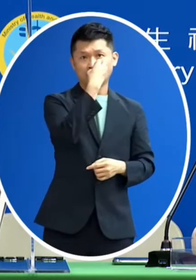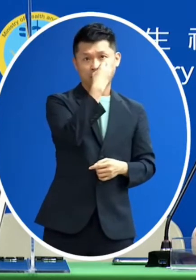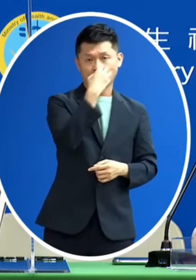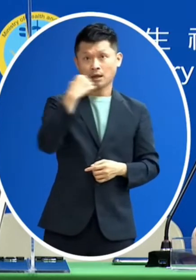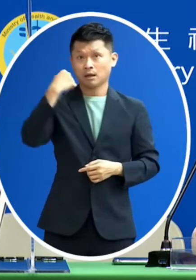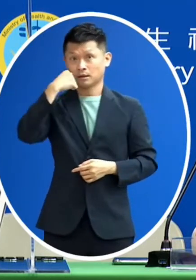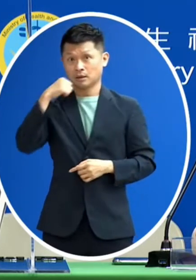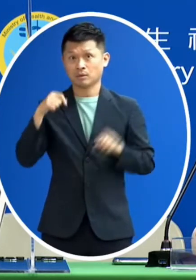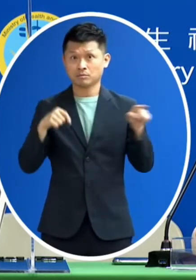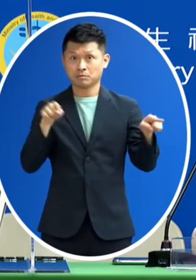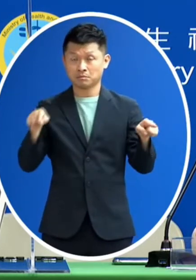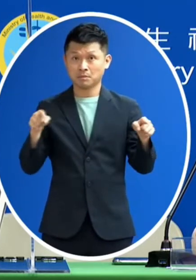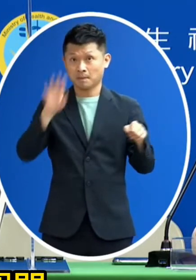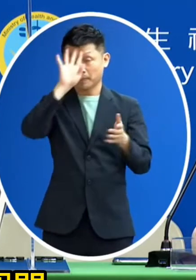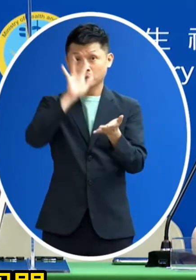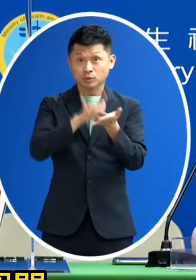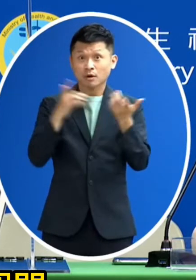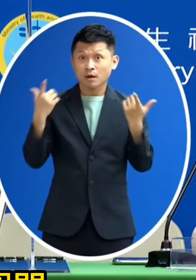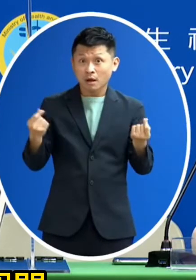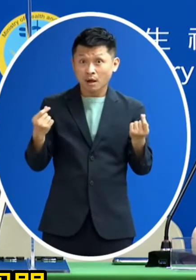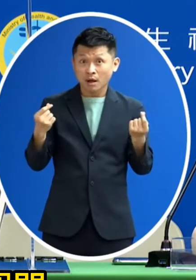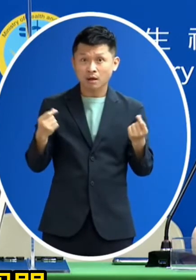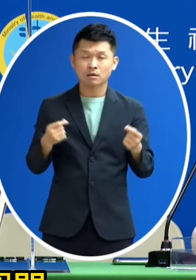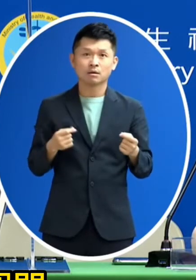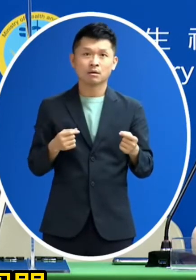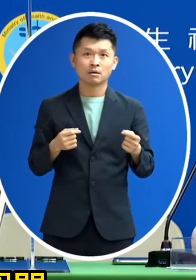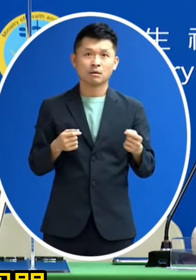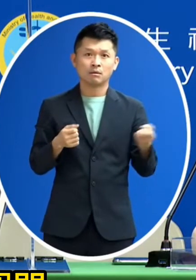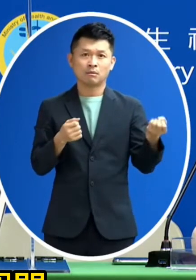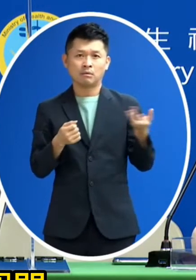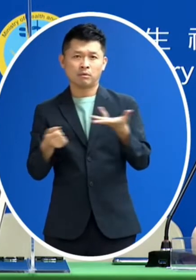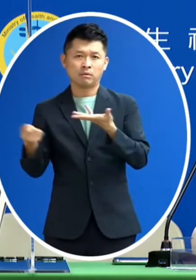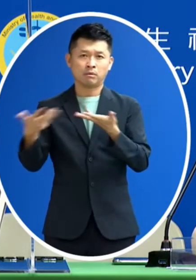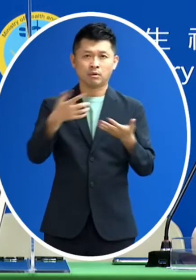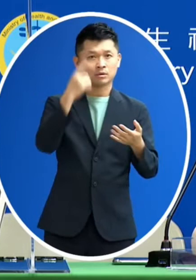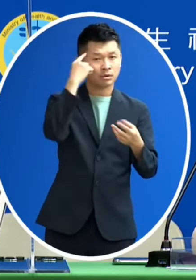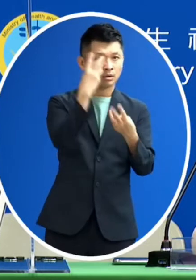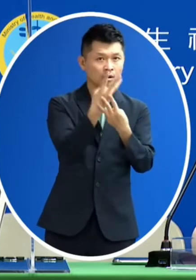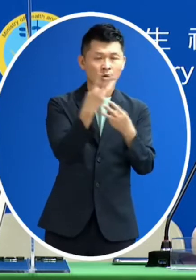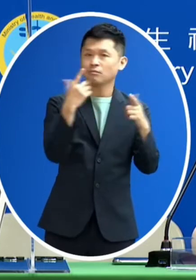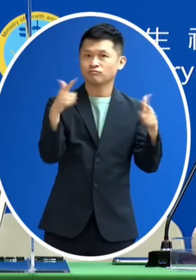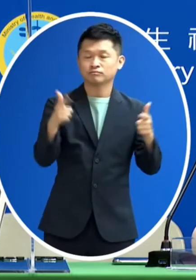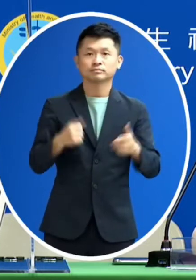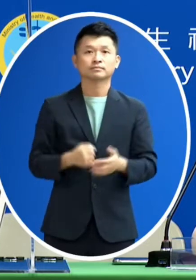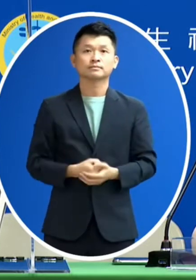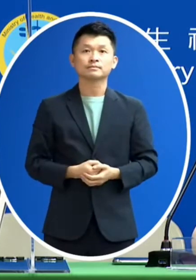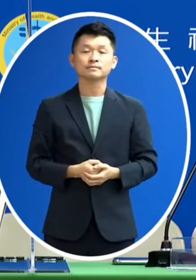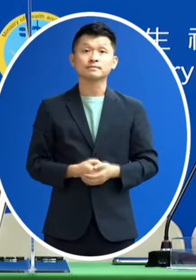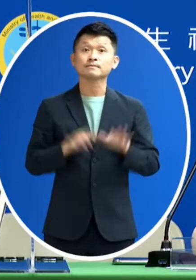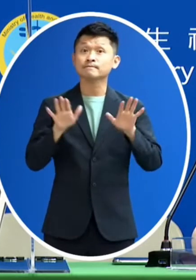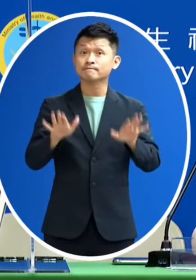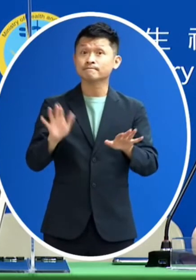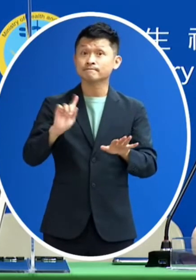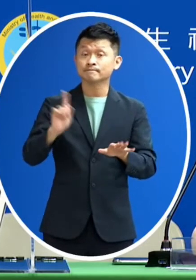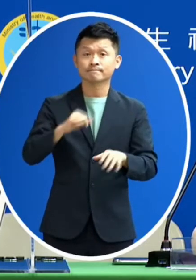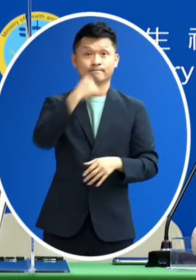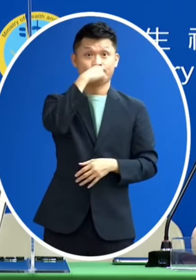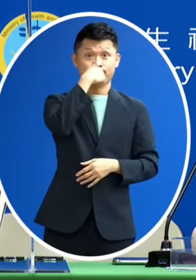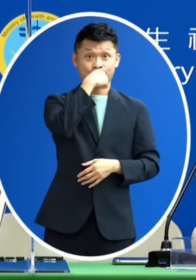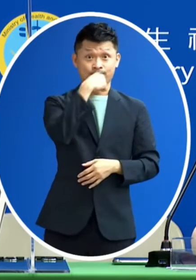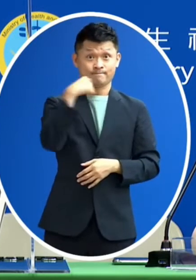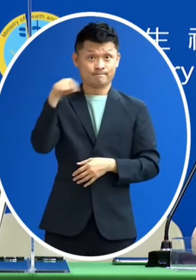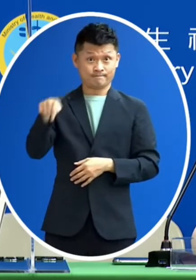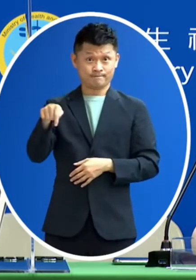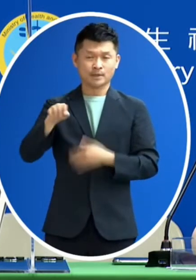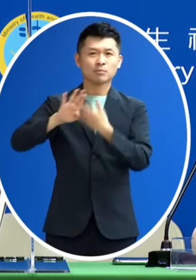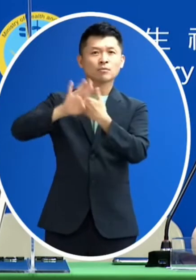有同样的一个病毒株，同样在引起这个儿童脑炎的一个问题 那如果以目前来讲，就是说除了我们台湾之外，